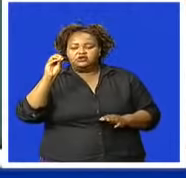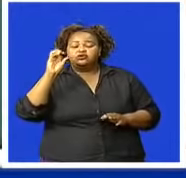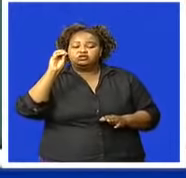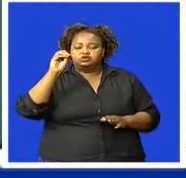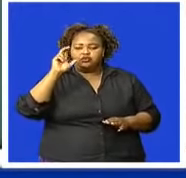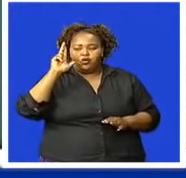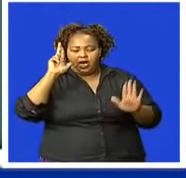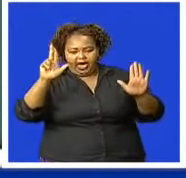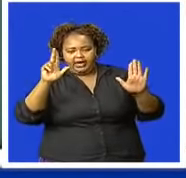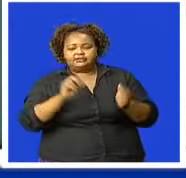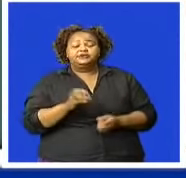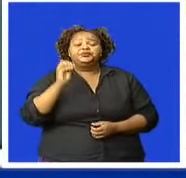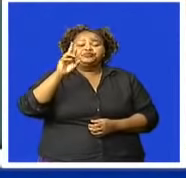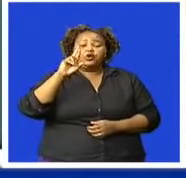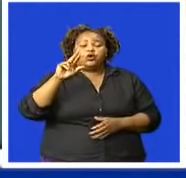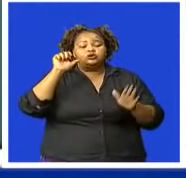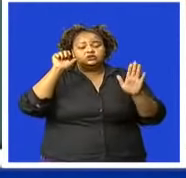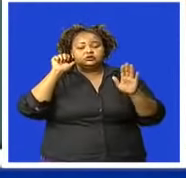7624-7008 noma